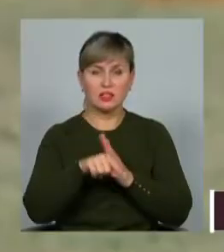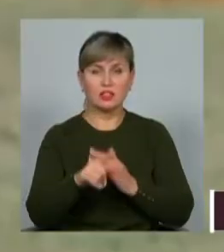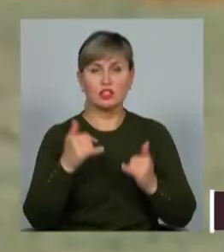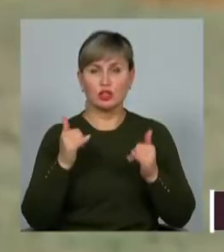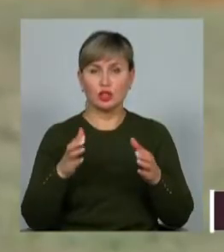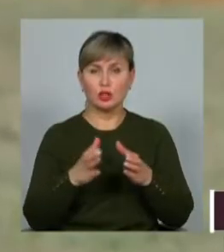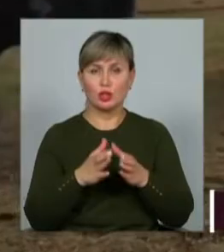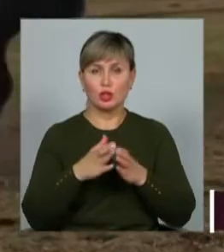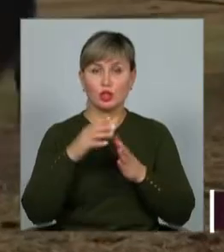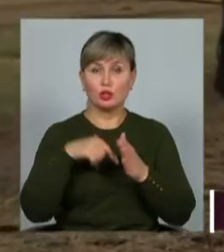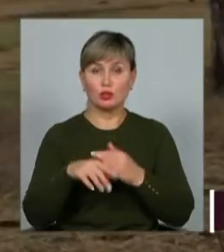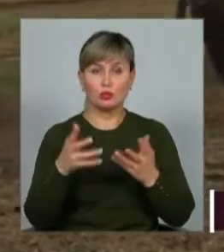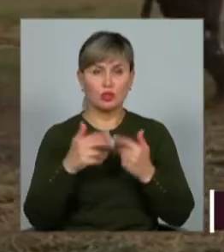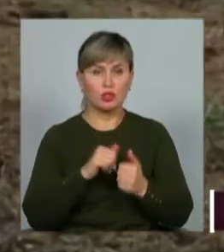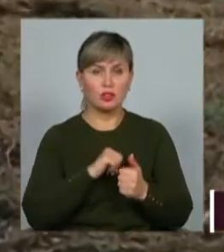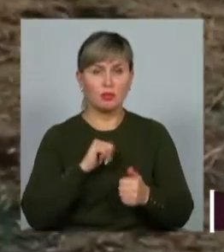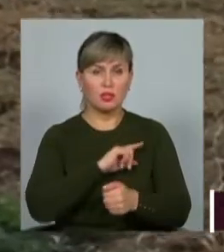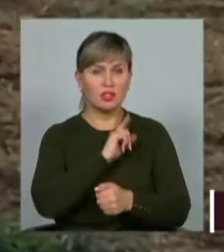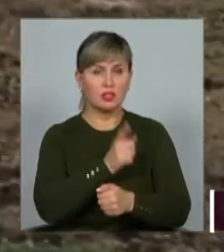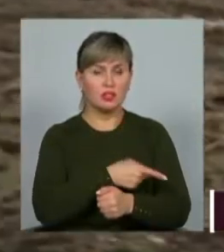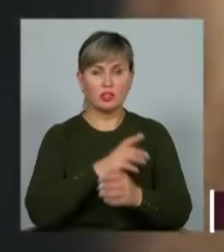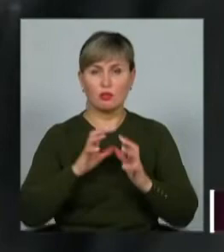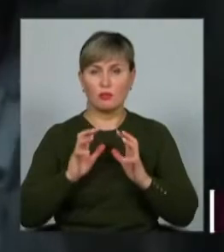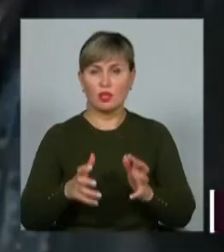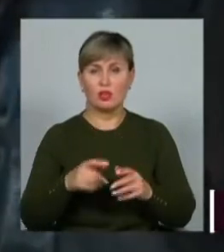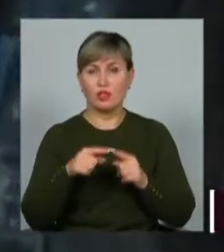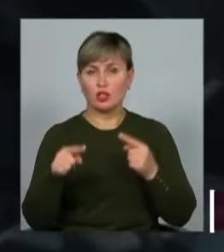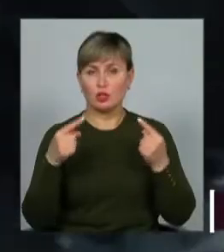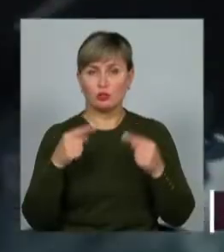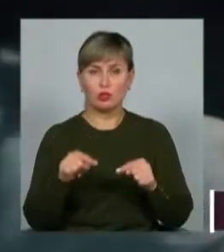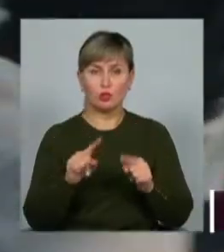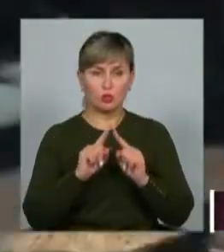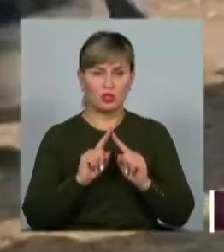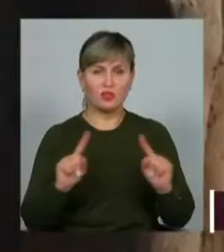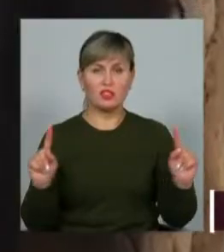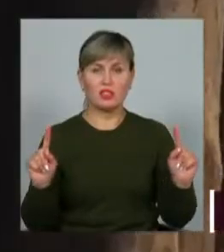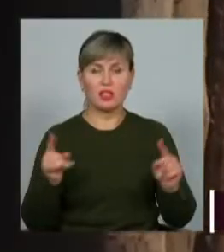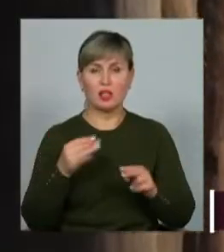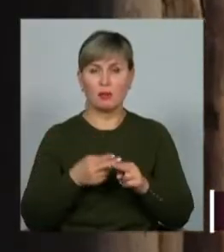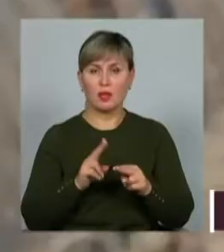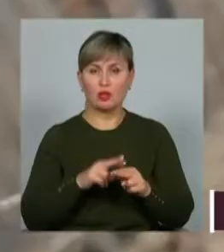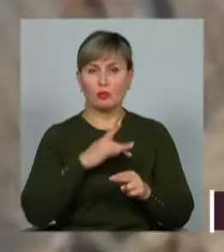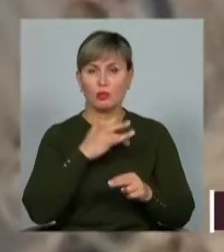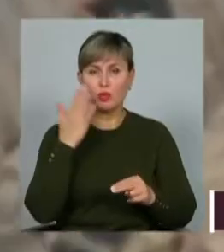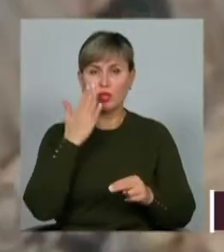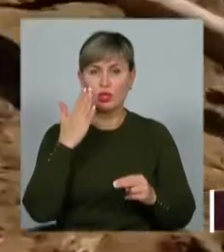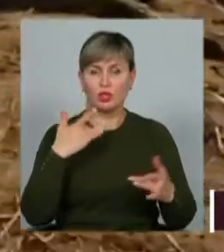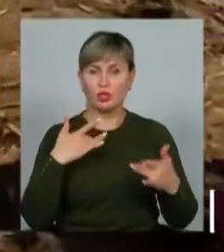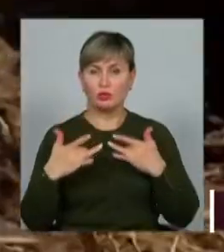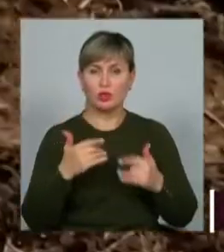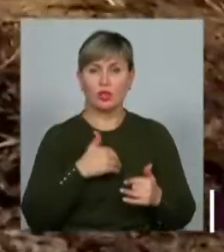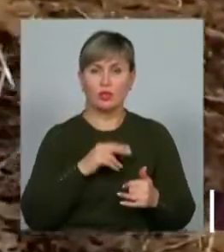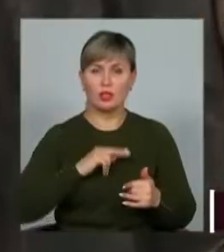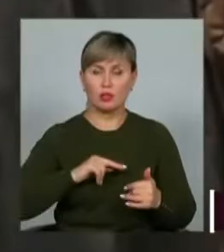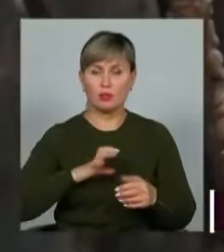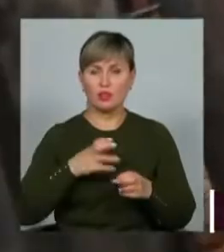Сейчас группа «Намадстан» считается одной из сильнейших в мире. И в отличие от других, она универсальная. Поэтому многие киностудии хотят сотрудничать